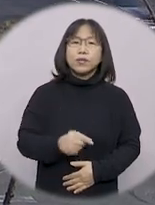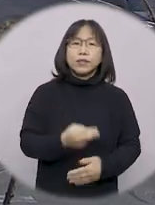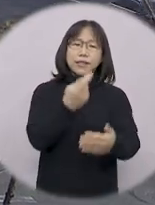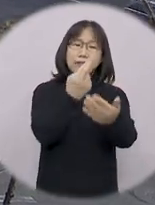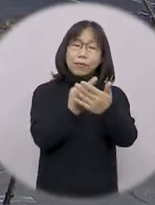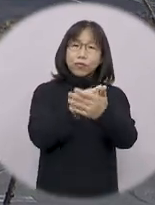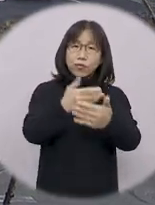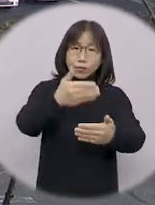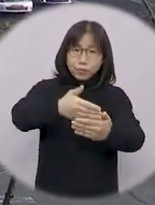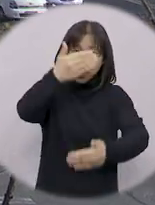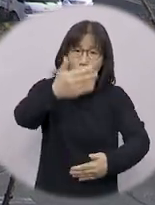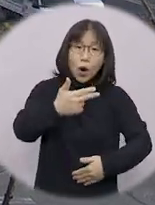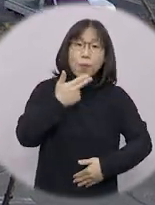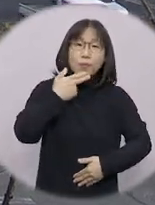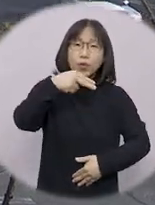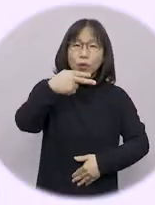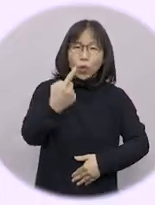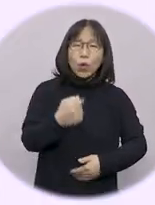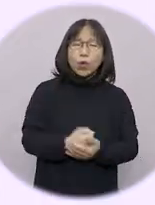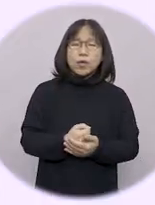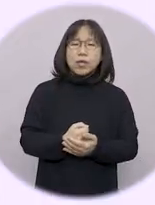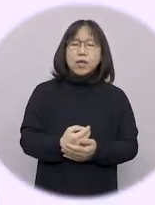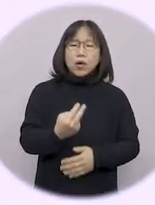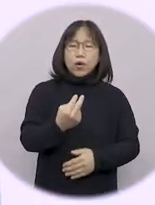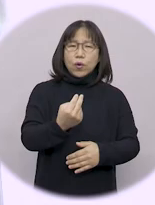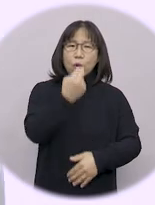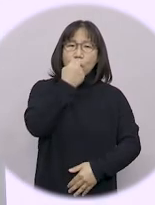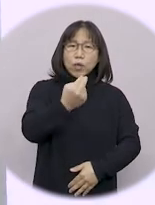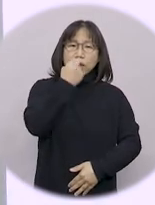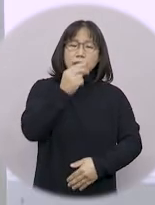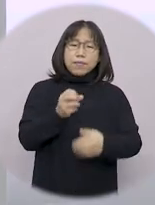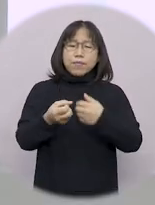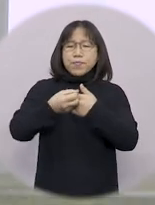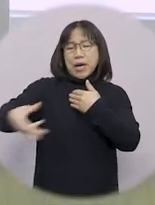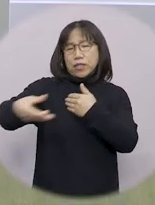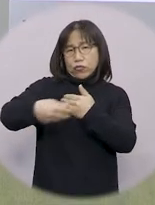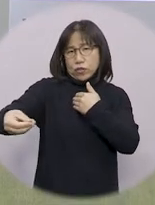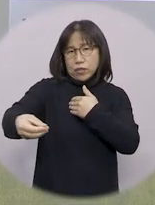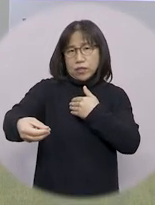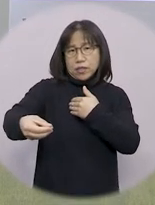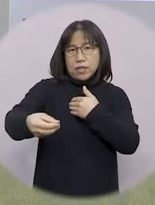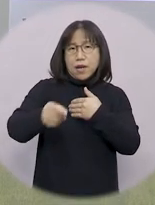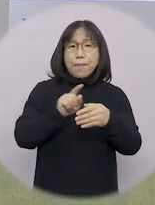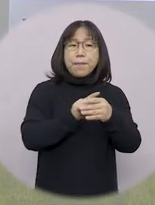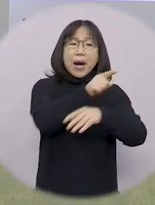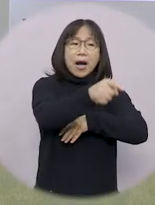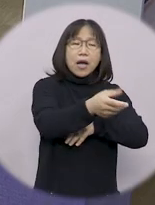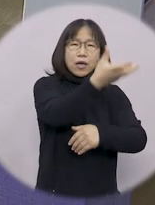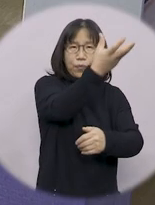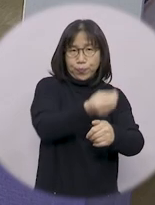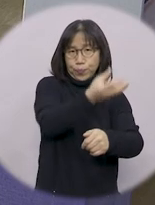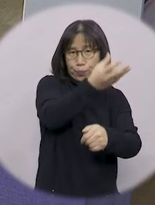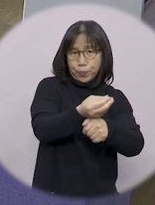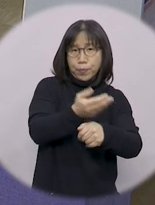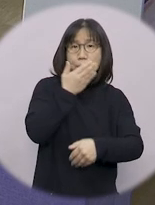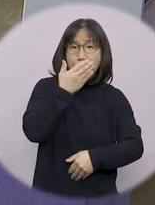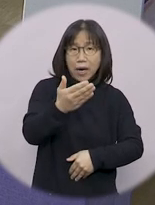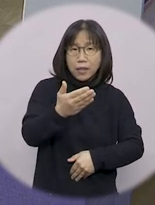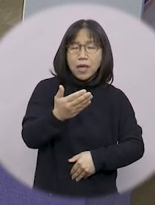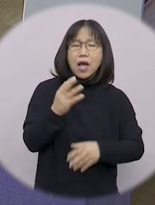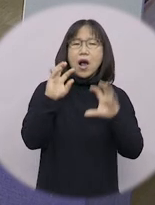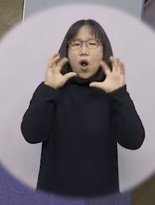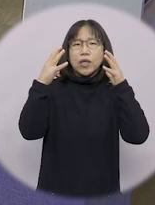또 창문을 열지 않아도 실내 오염 공기를 배출하고 외부공기를 유이 팔 수 있는 환기 염 공기 정화기 를